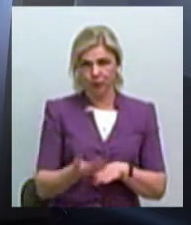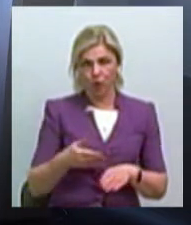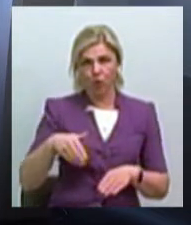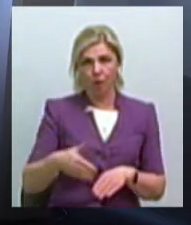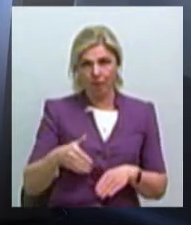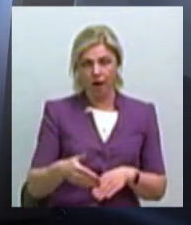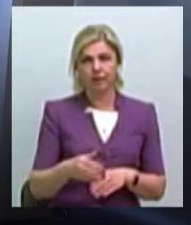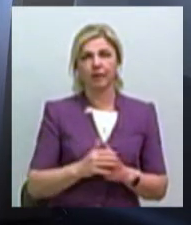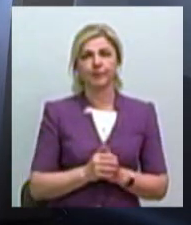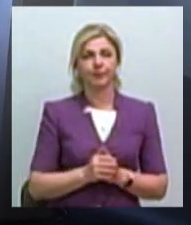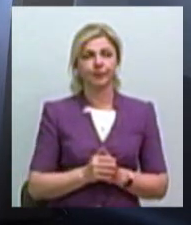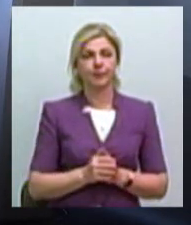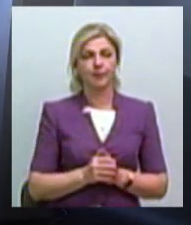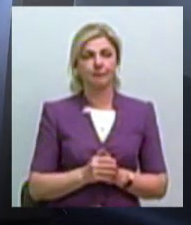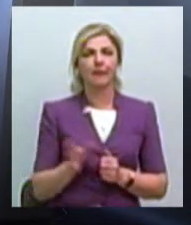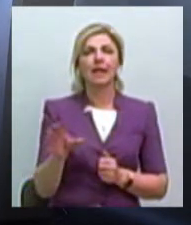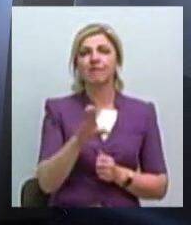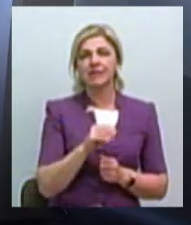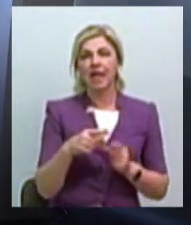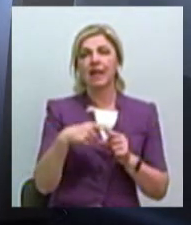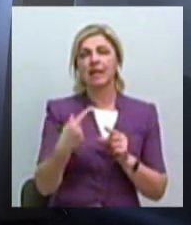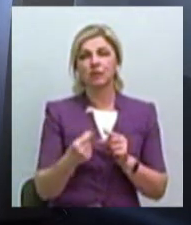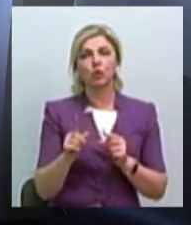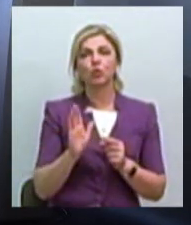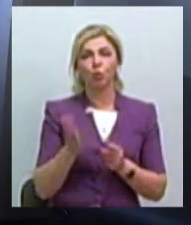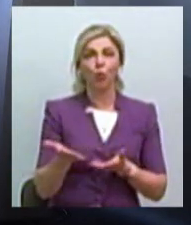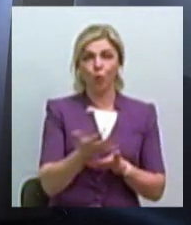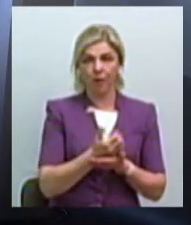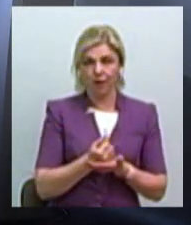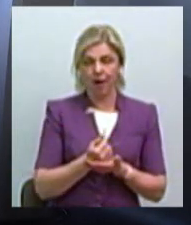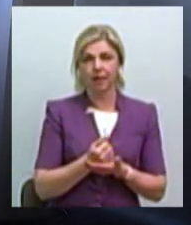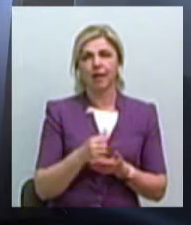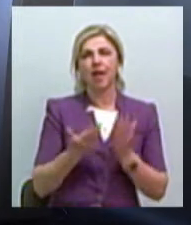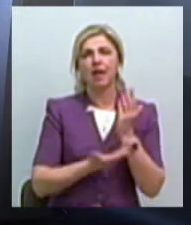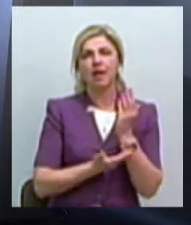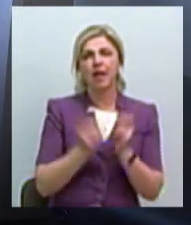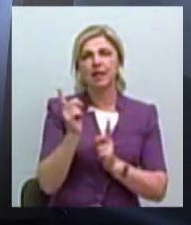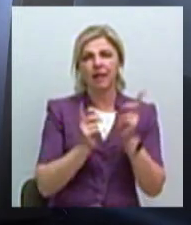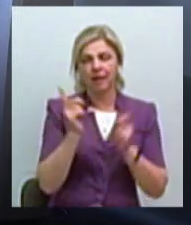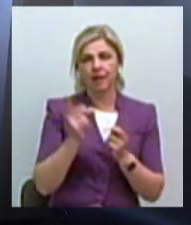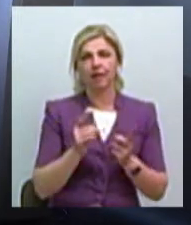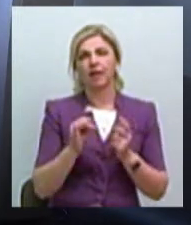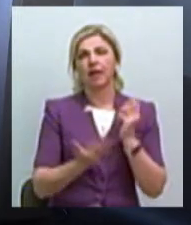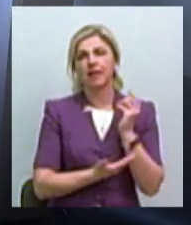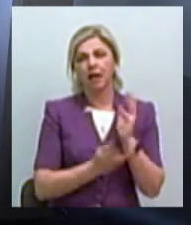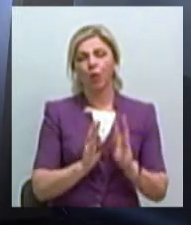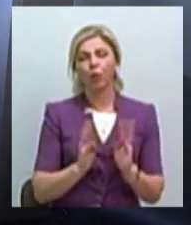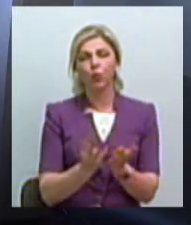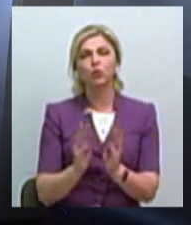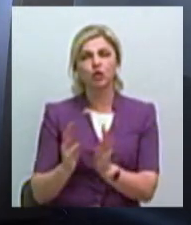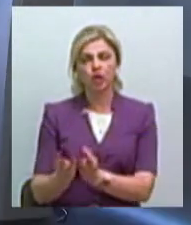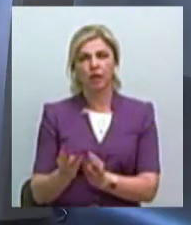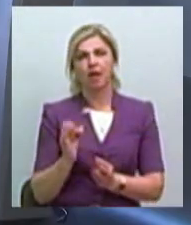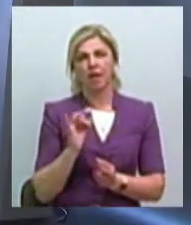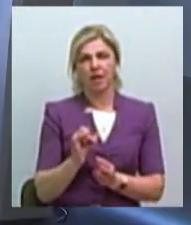щепорізка, тобто все листя, яке вони будуть убирати, там гілки, там, дерев, кущів,